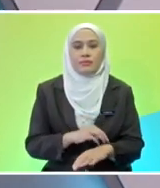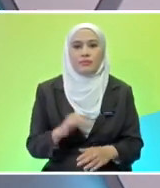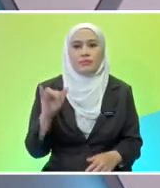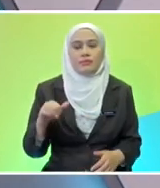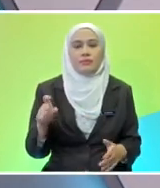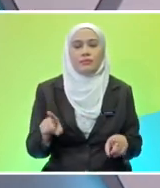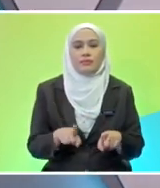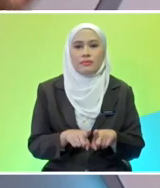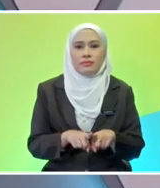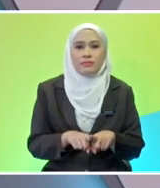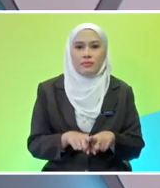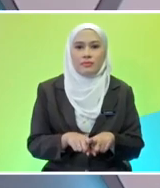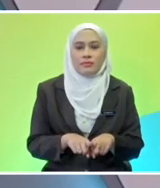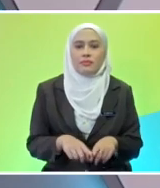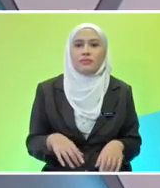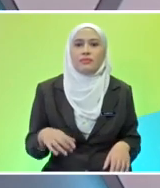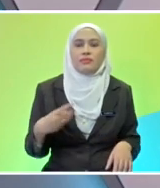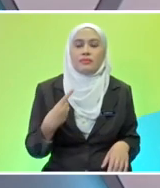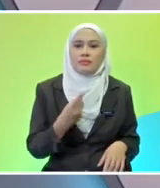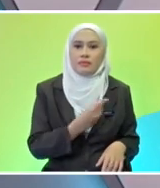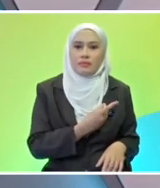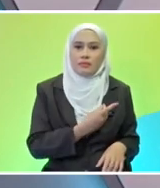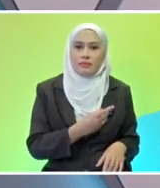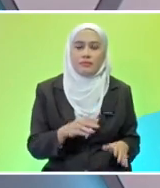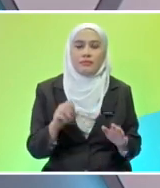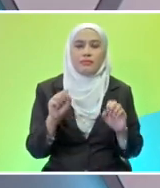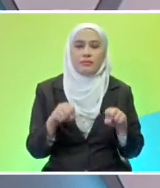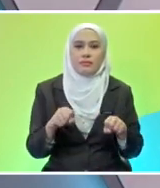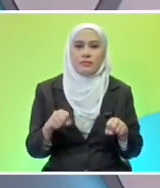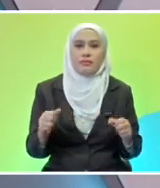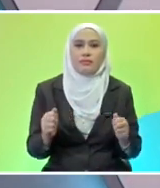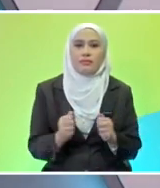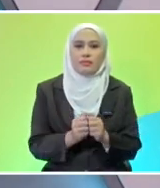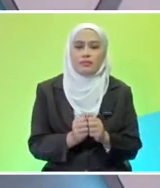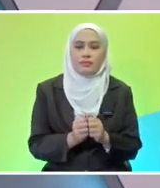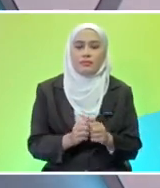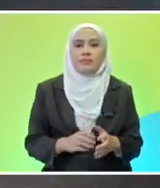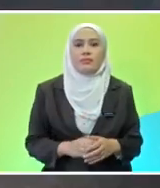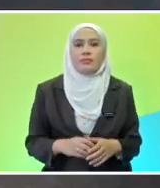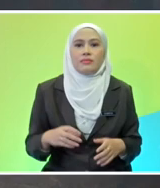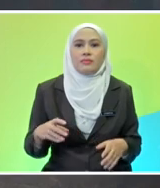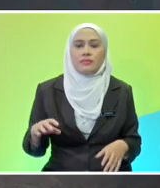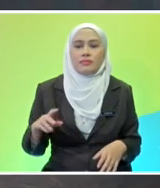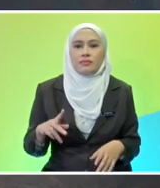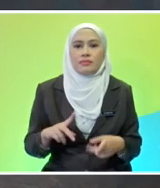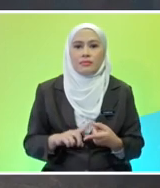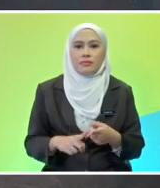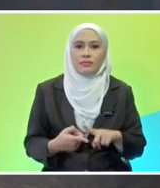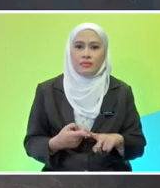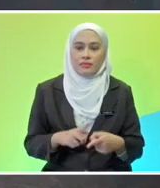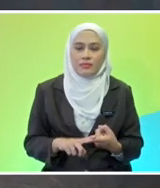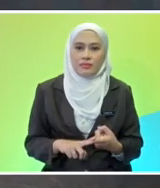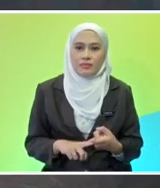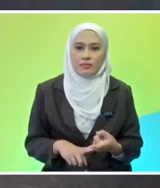hubungan silaturahim kita dengan rakan-rakan kita. Betul juga cikgu kan. Tadi kalau tak cikgu nak gaduh-gaduh tapi bila kita